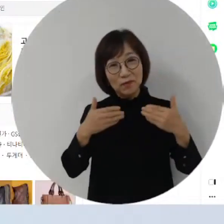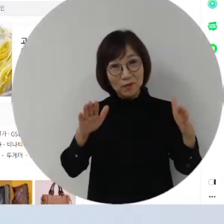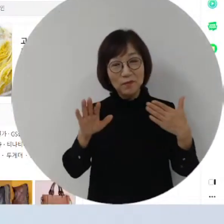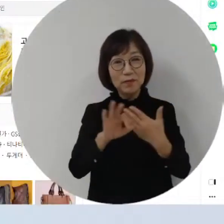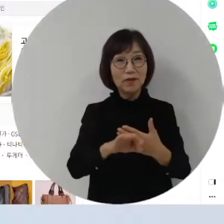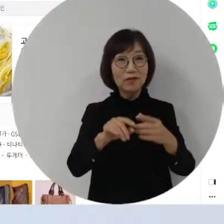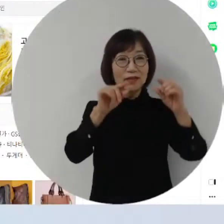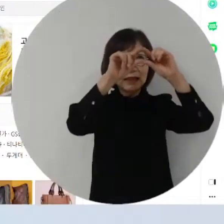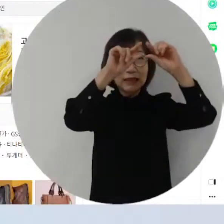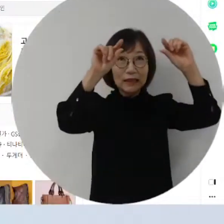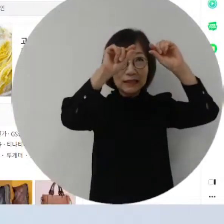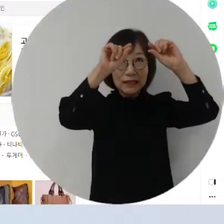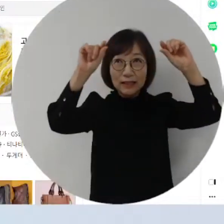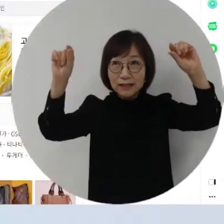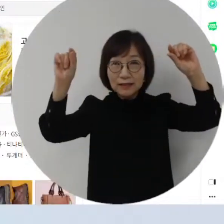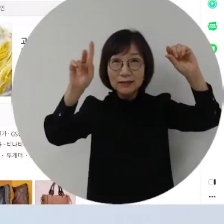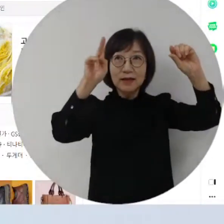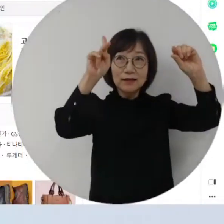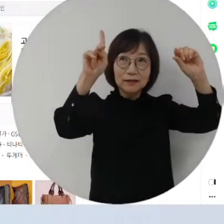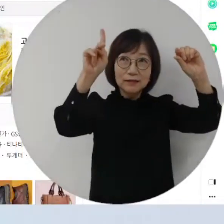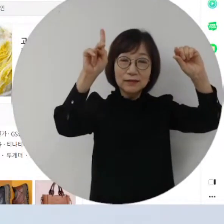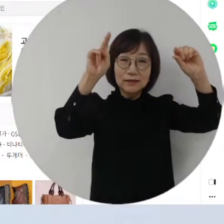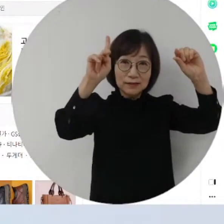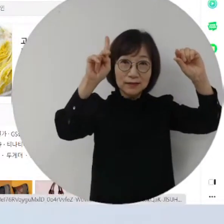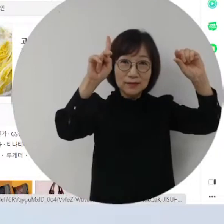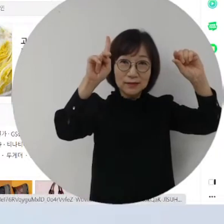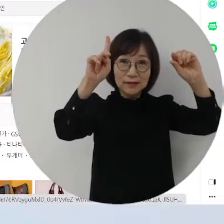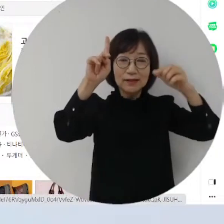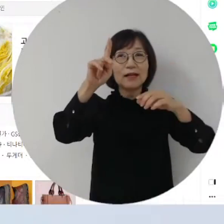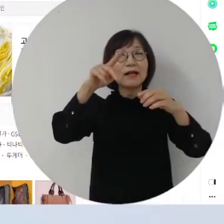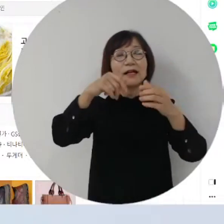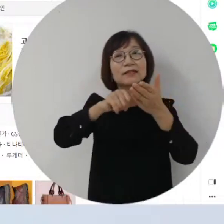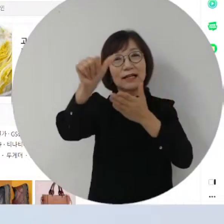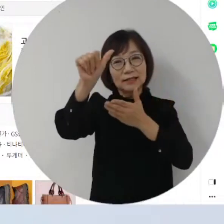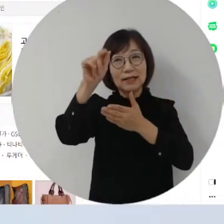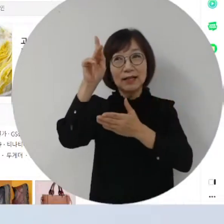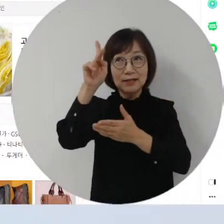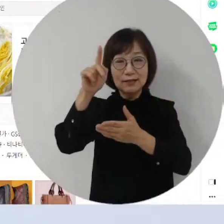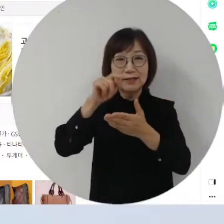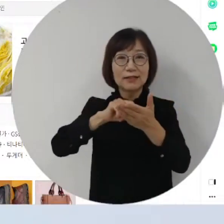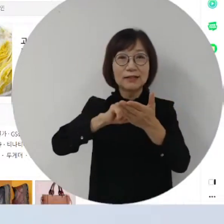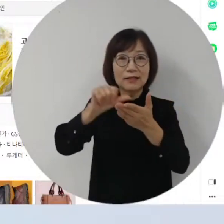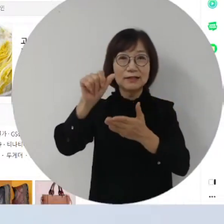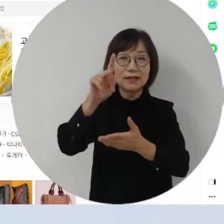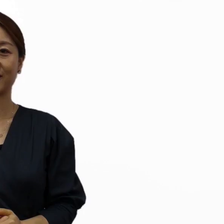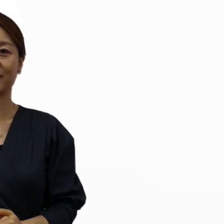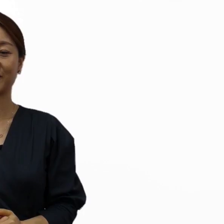버튼 눌러서 삭제. 이렇게 해주시면 되겠죠.